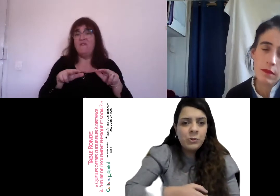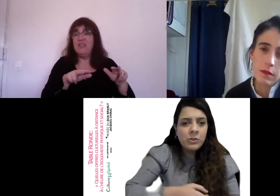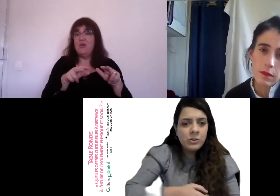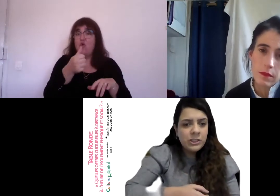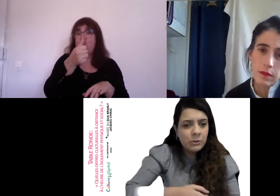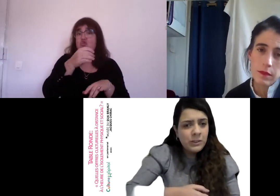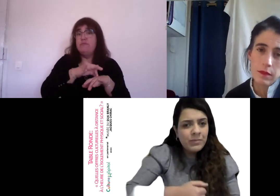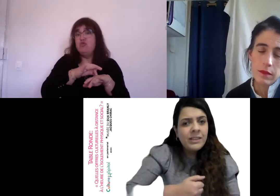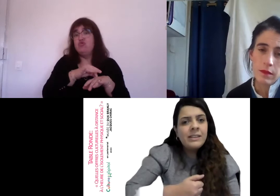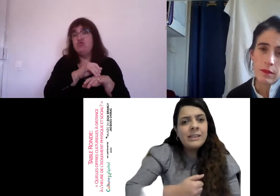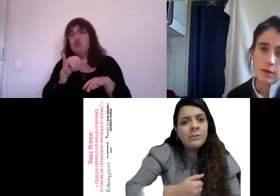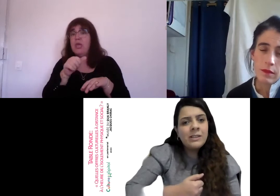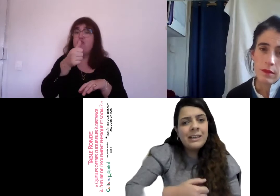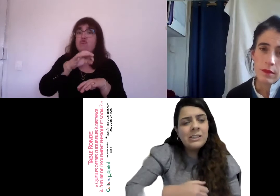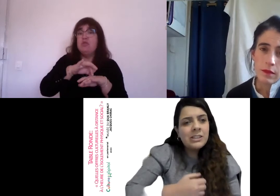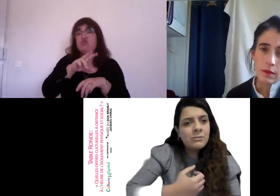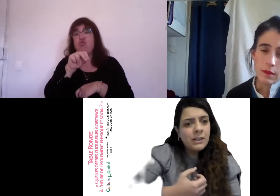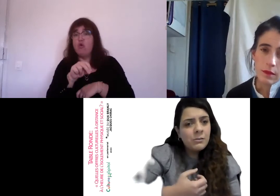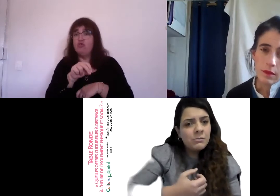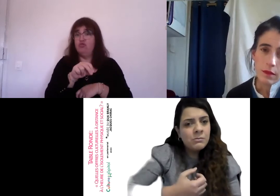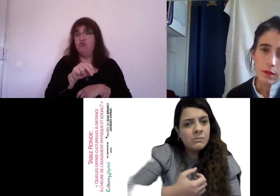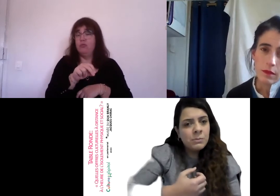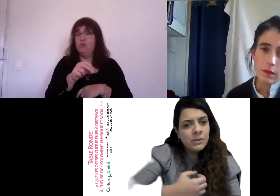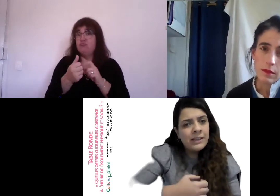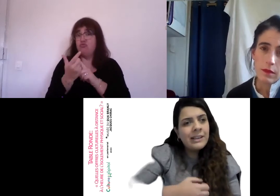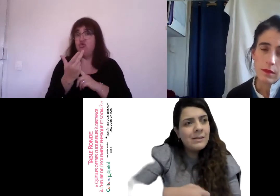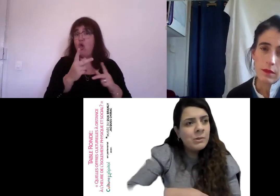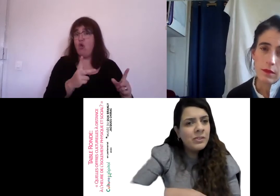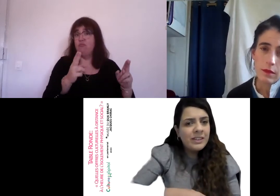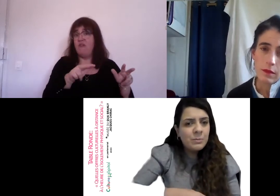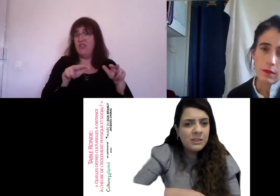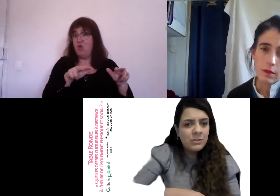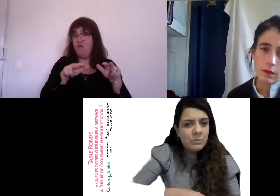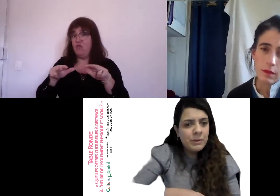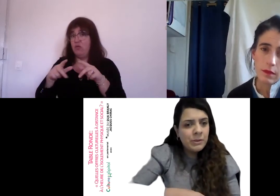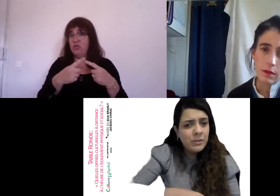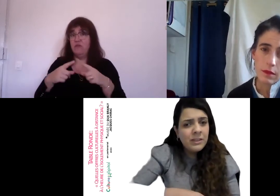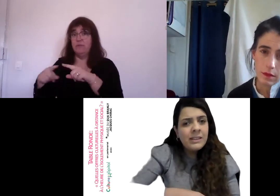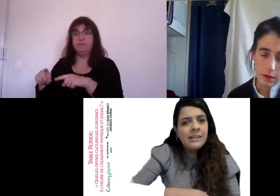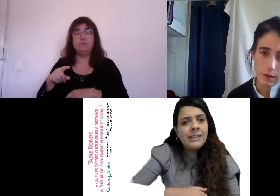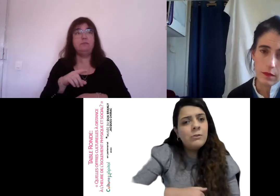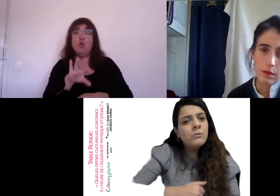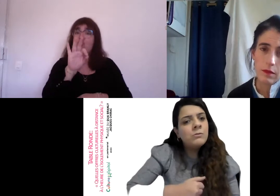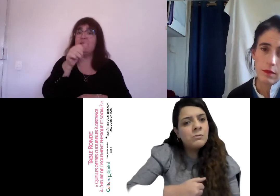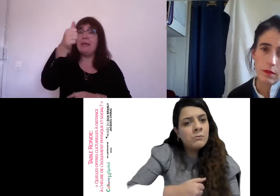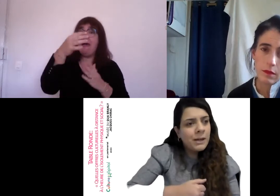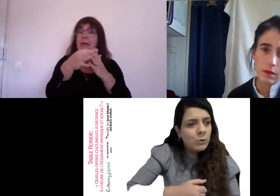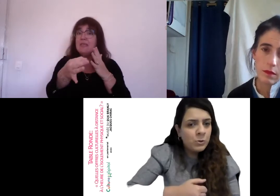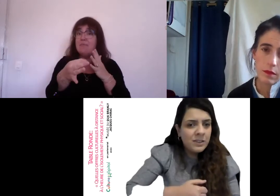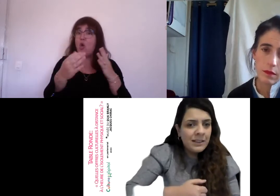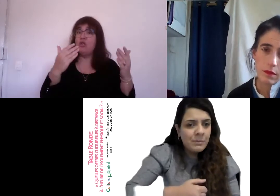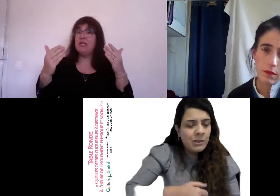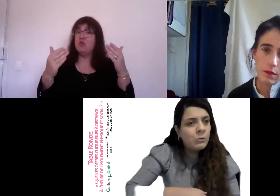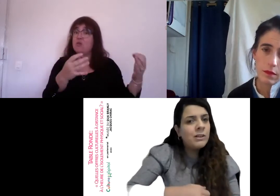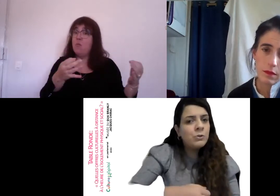1 minute 30 chacune. Et dans lesquelles, à chaque fois, on prend un élément d'exposition permanente et on parle autour